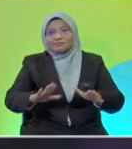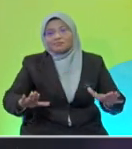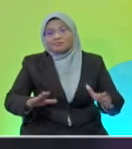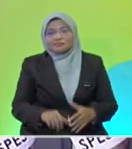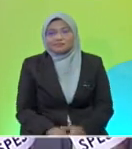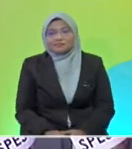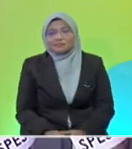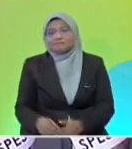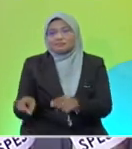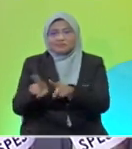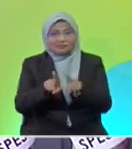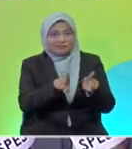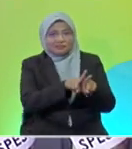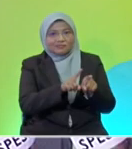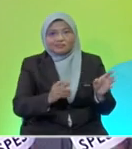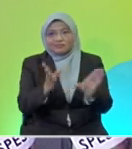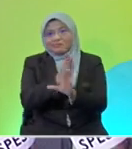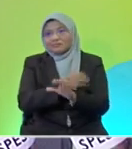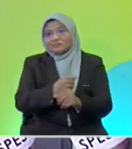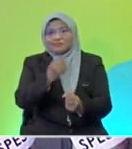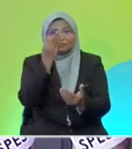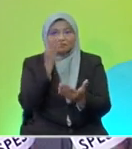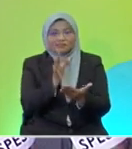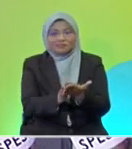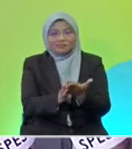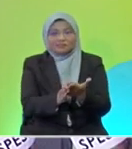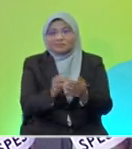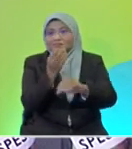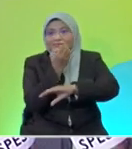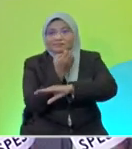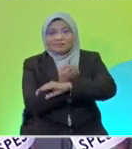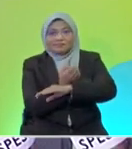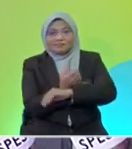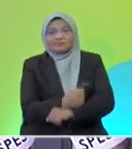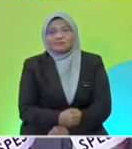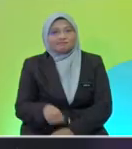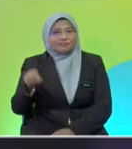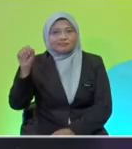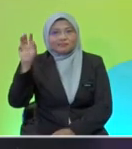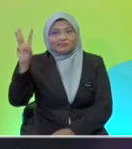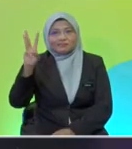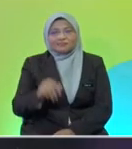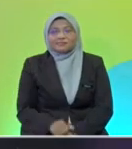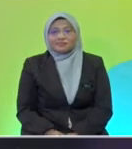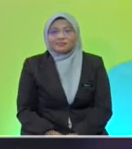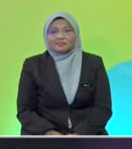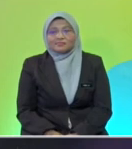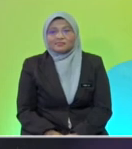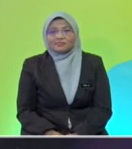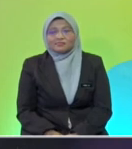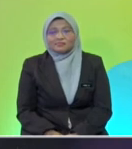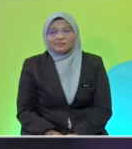dengan baik tadi coba perhatikan dia menulis tanda nokta di ujung ayahnya jadi dia menggunakan